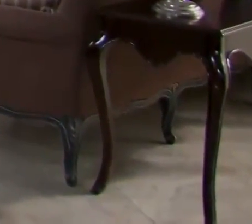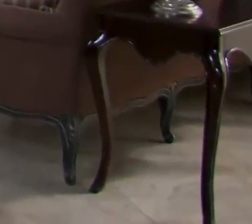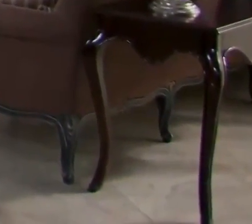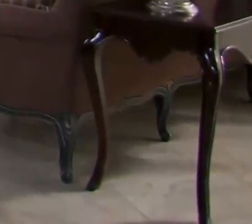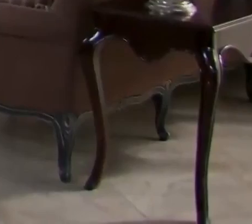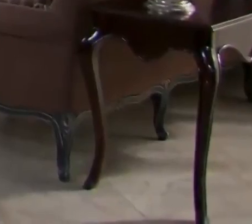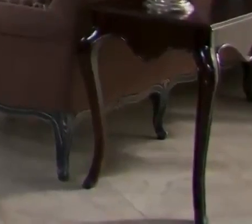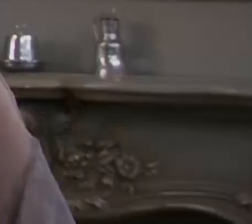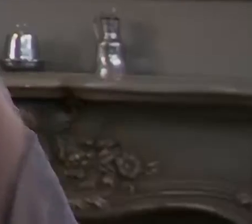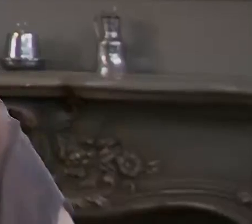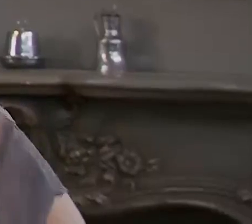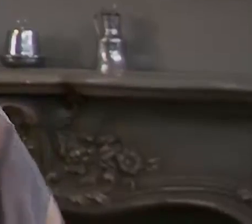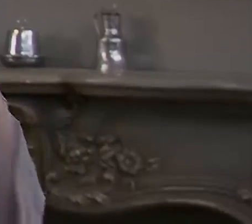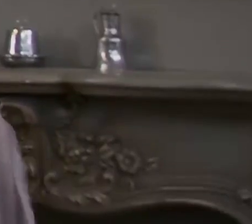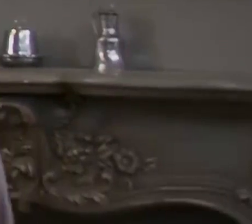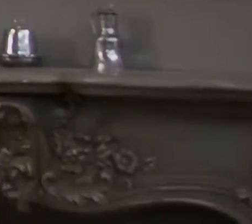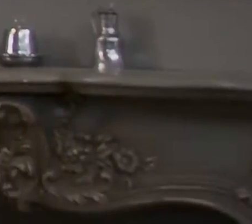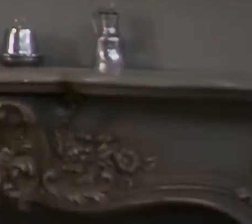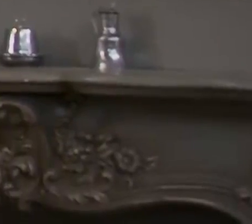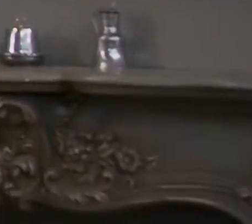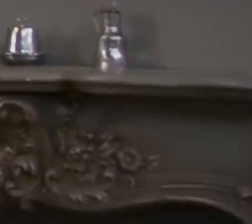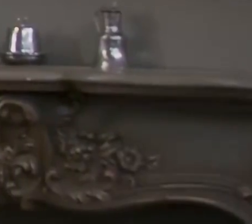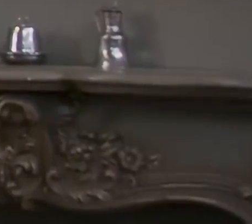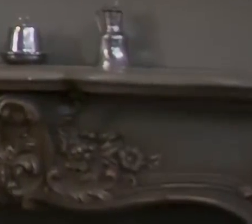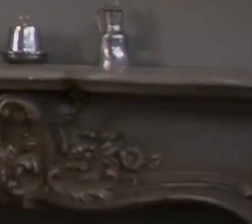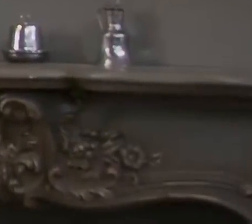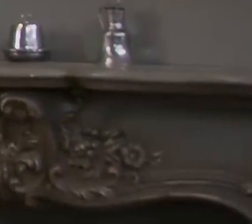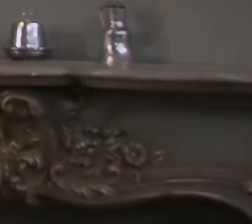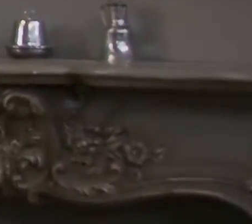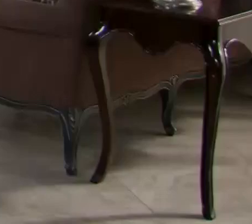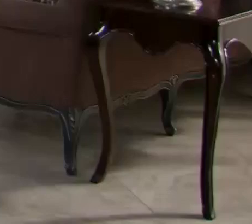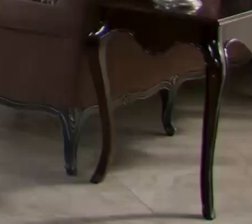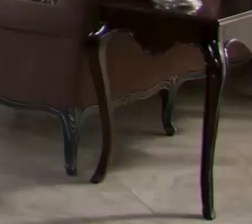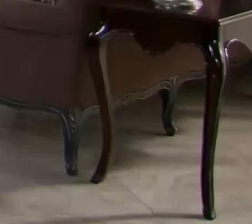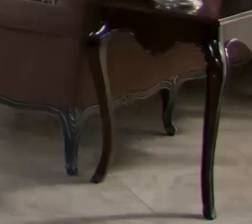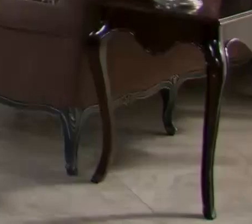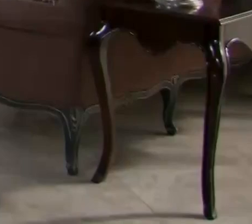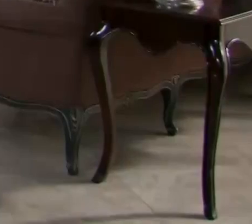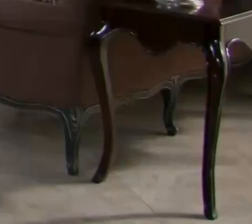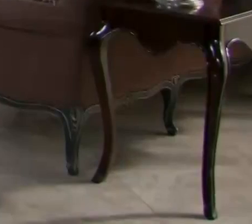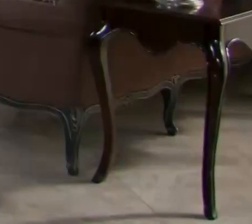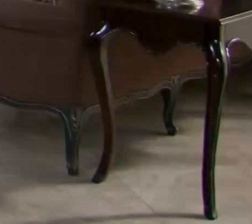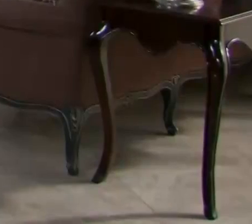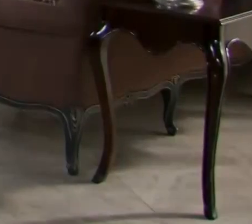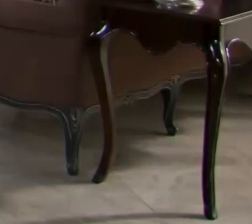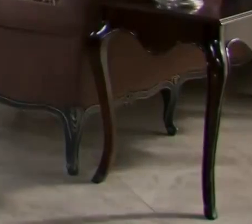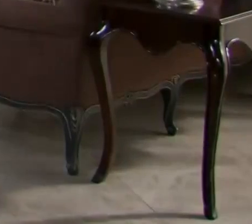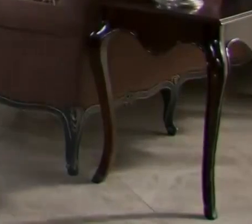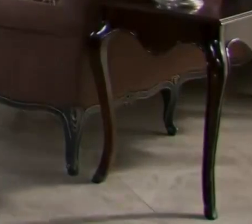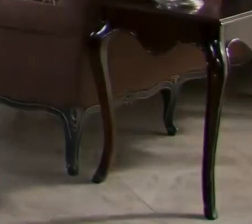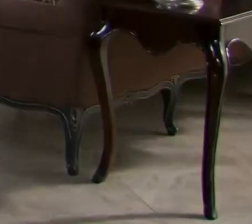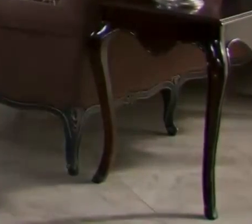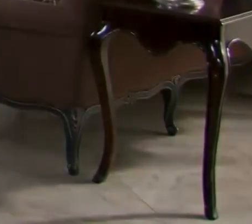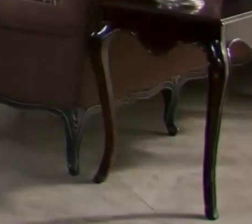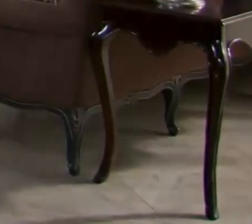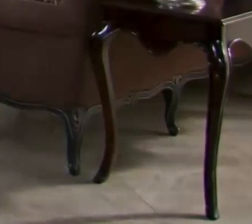yürüdü. Rüyam hevesle gülümseyip yan tarafa döndüğünde... Şükrü omzuna astığı sarı kemerlerle kocaman, devasa bir beyaz